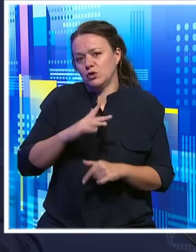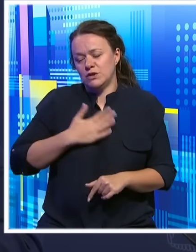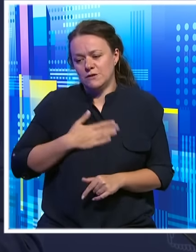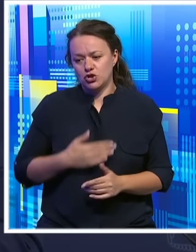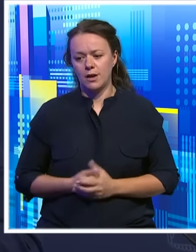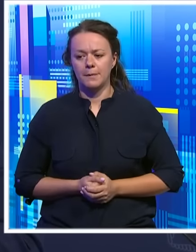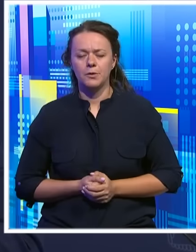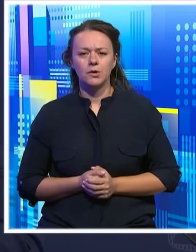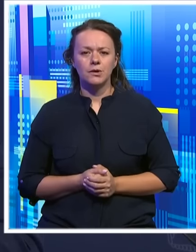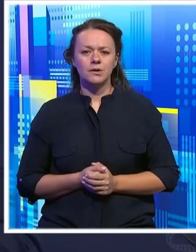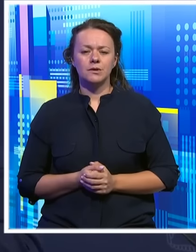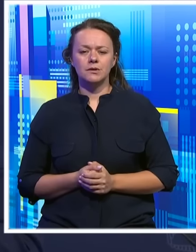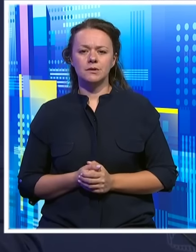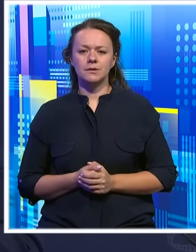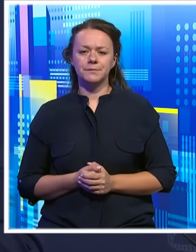Živimo u vreme